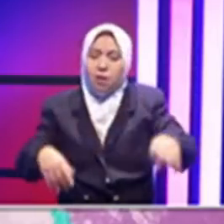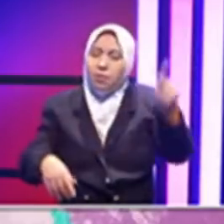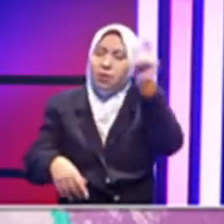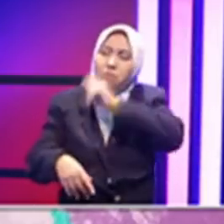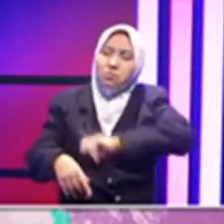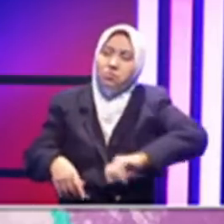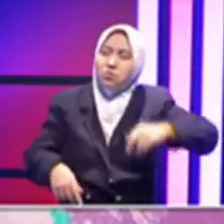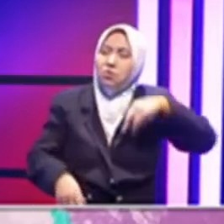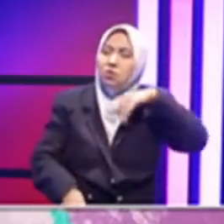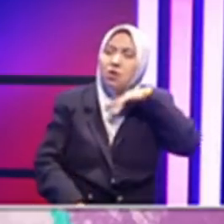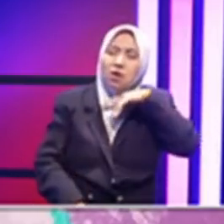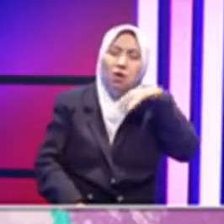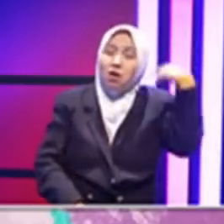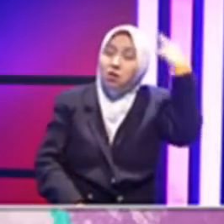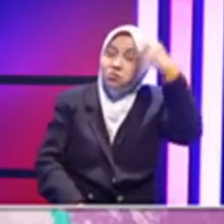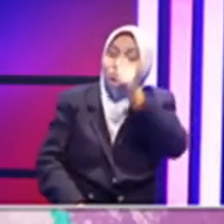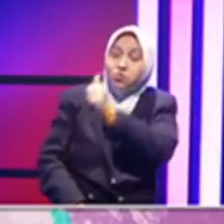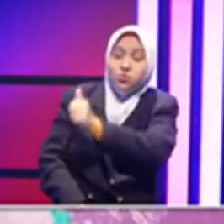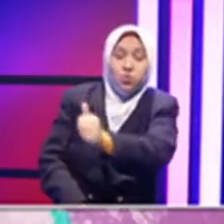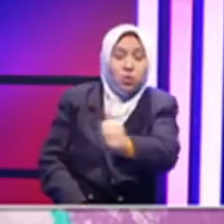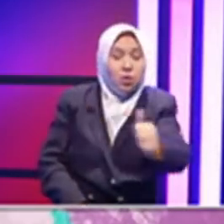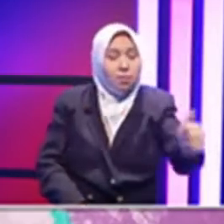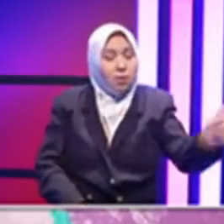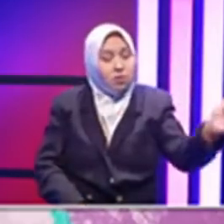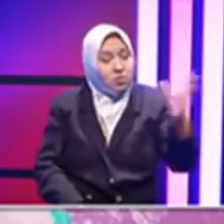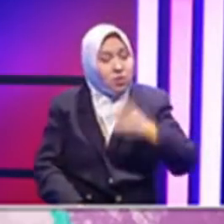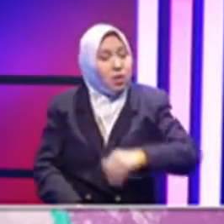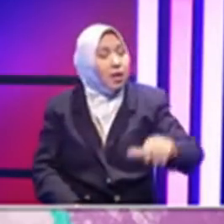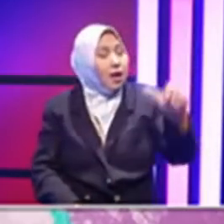وثمود وعاد